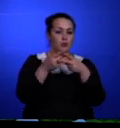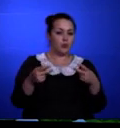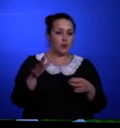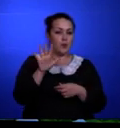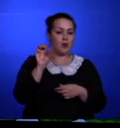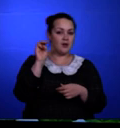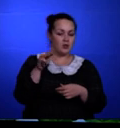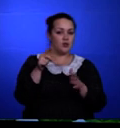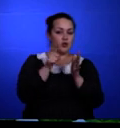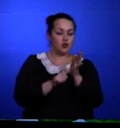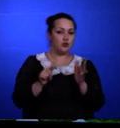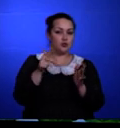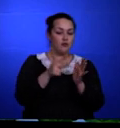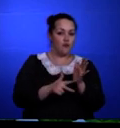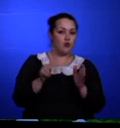восемьдесят